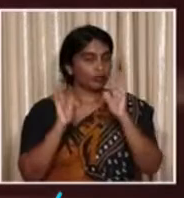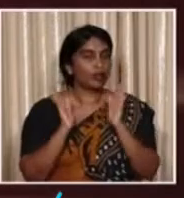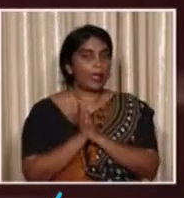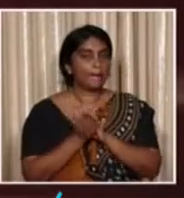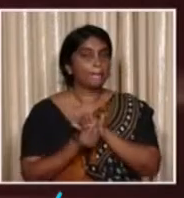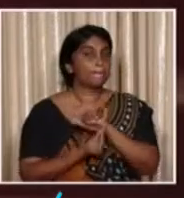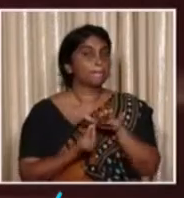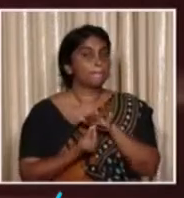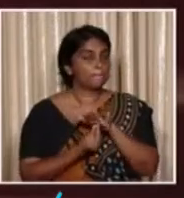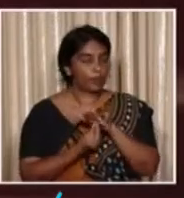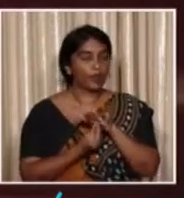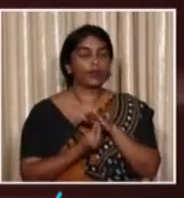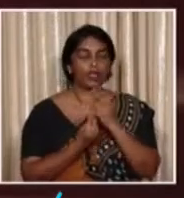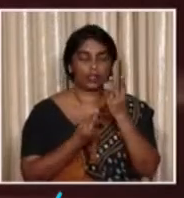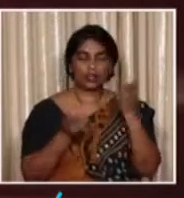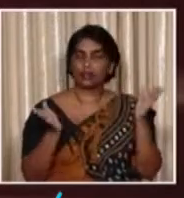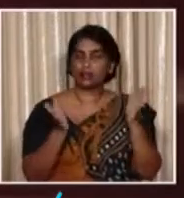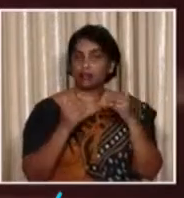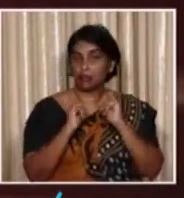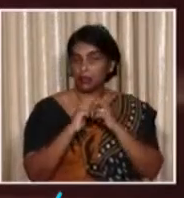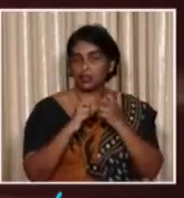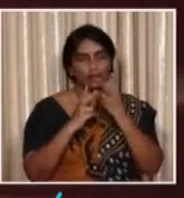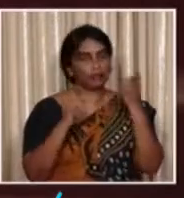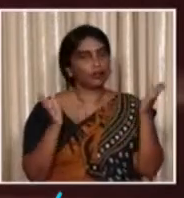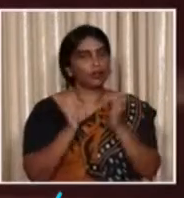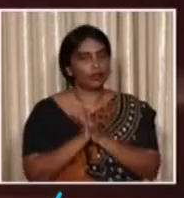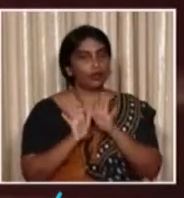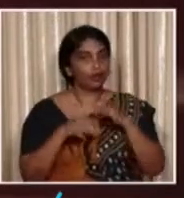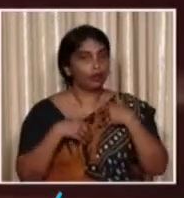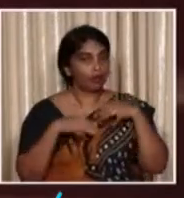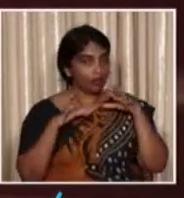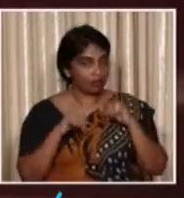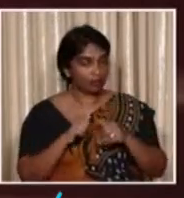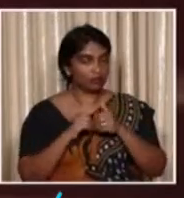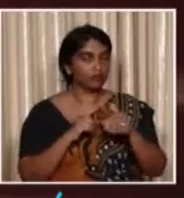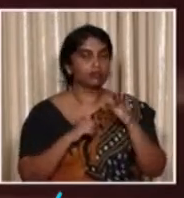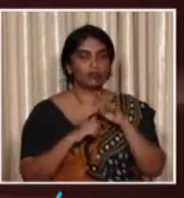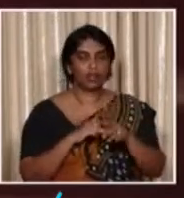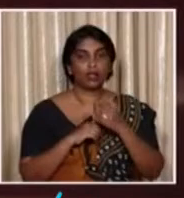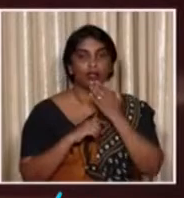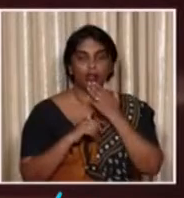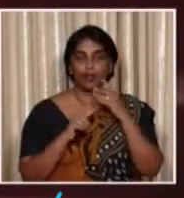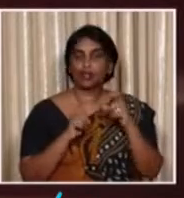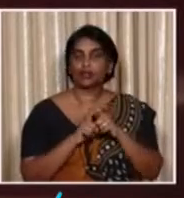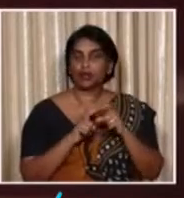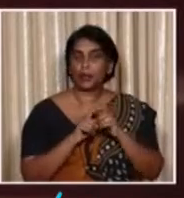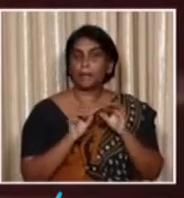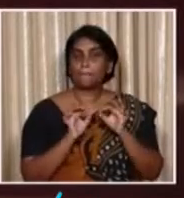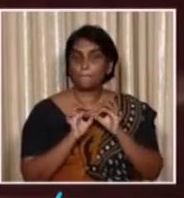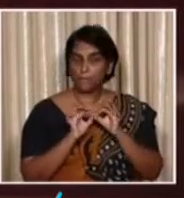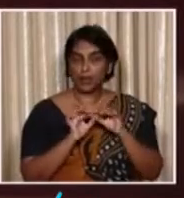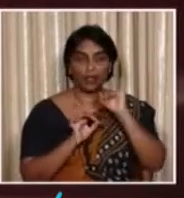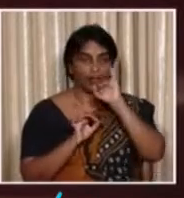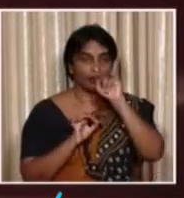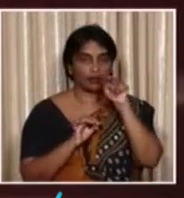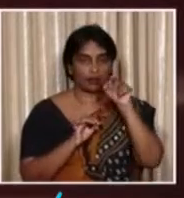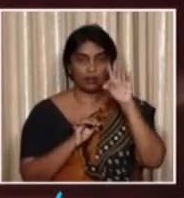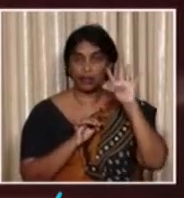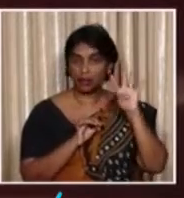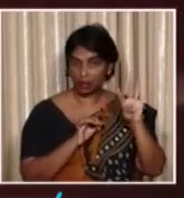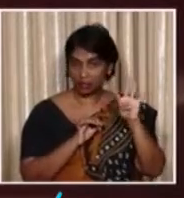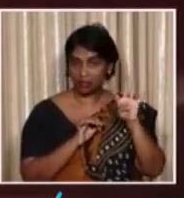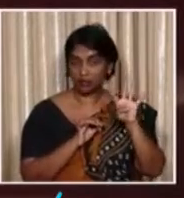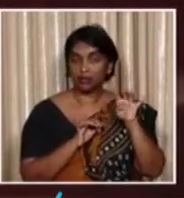පරිසර හානියන් දෙකම ඇතුළත්වය. නමුත් අප හිමිකම් පාන ඇමරිකානු ඩොලර් බිලියන 6.4